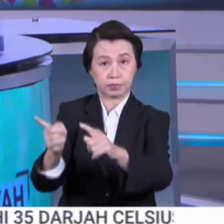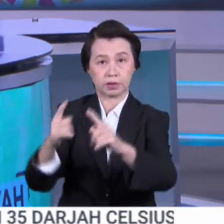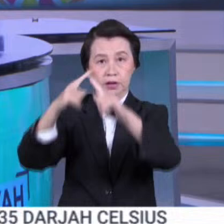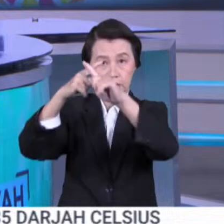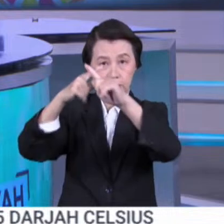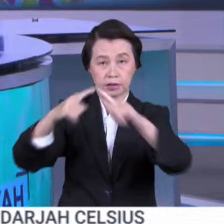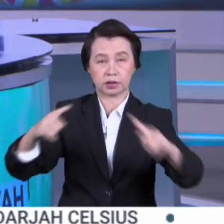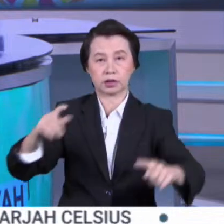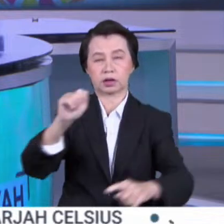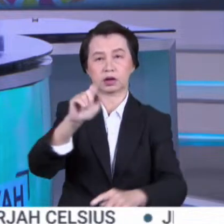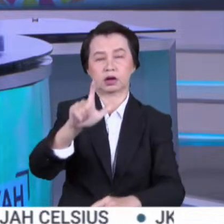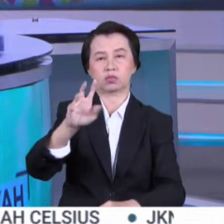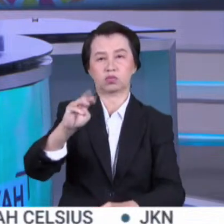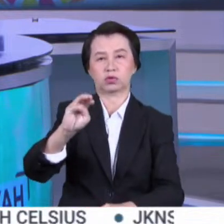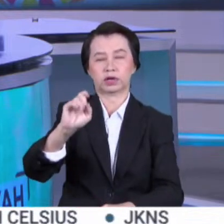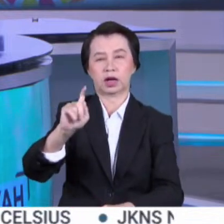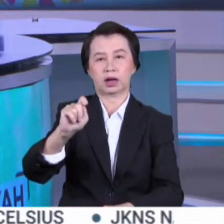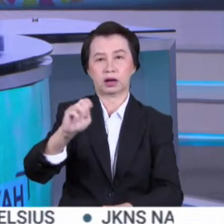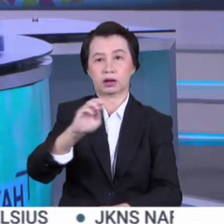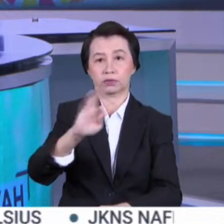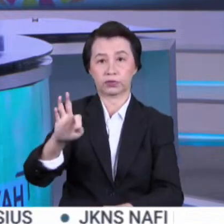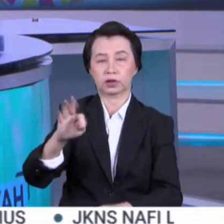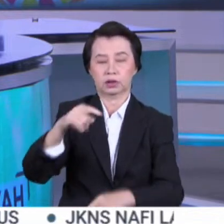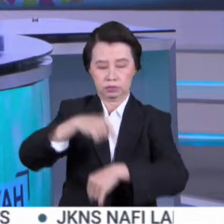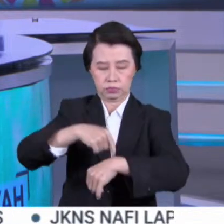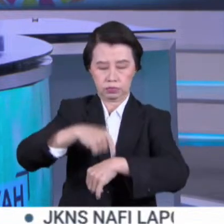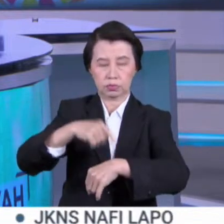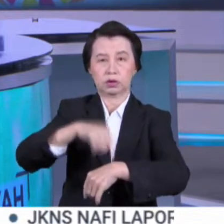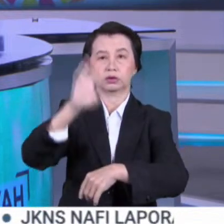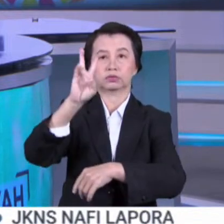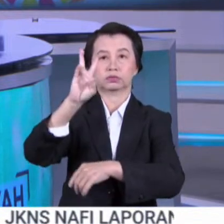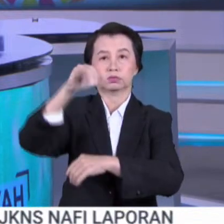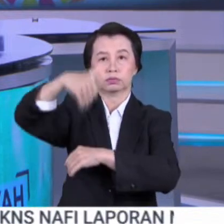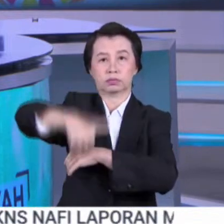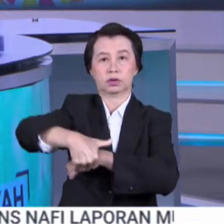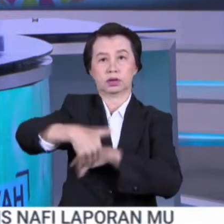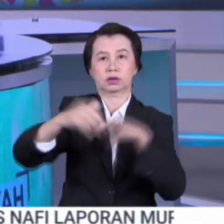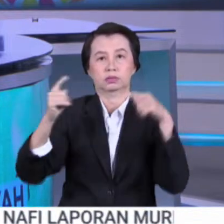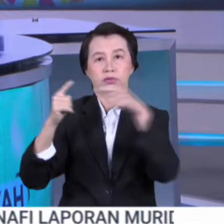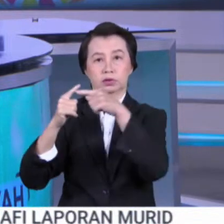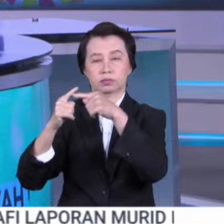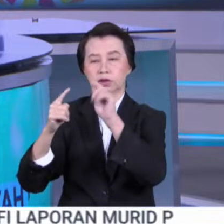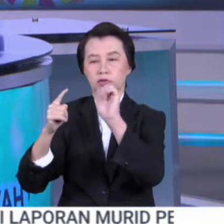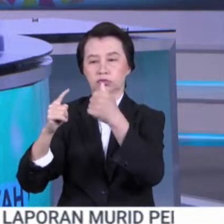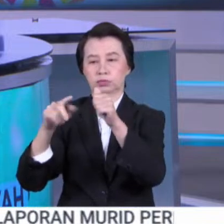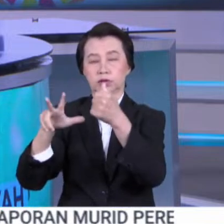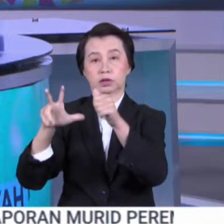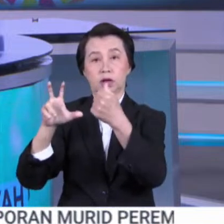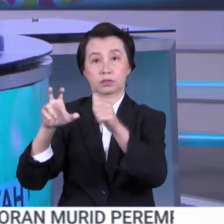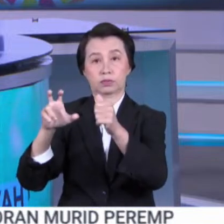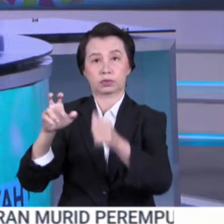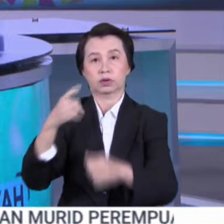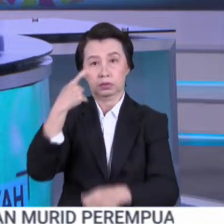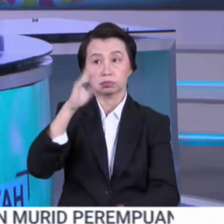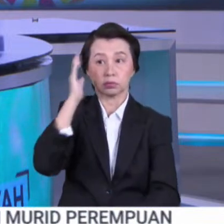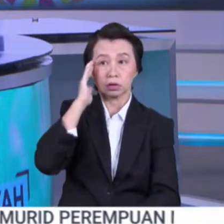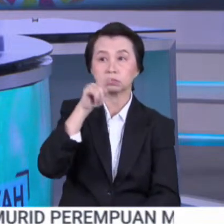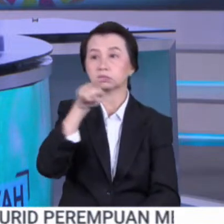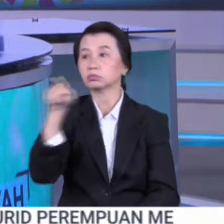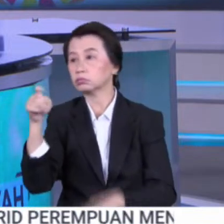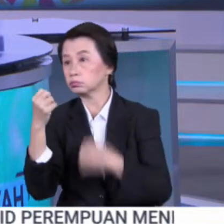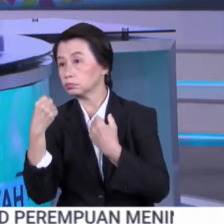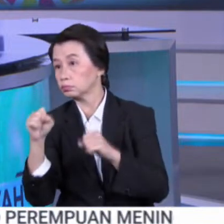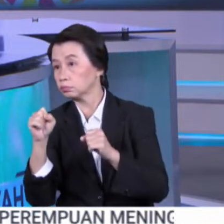Dewan Al-Mutafi Billah Shah Yuniza bermula pukul 7 malam hingga 10.30 malam. Jadi untuk melihat persiapan